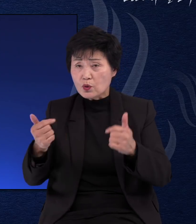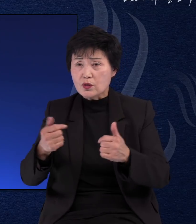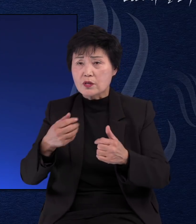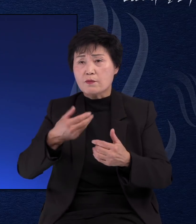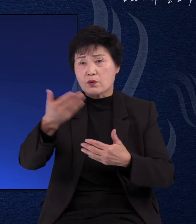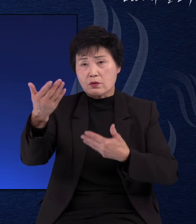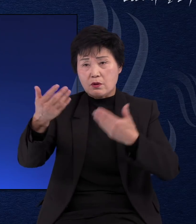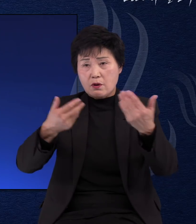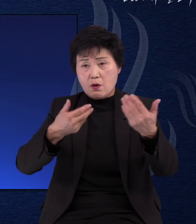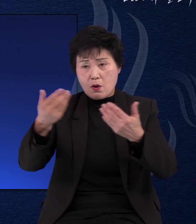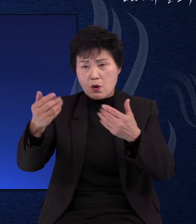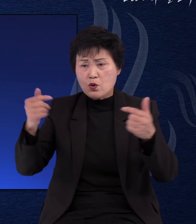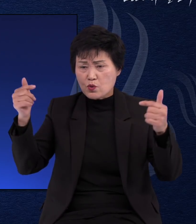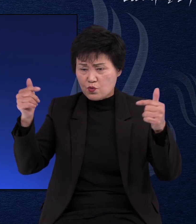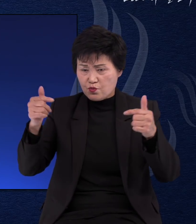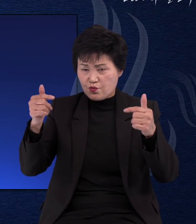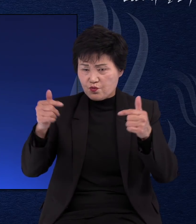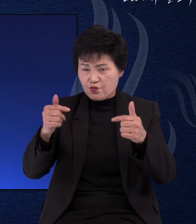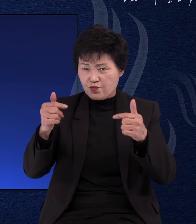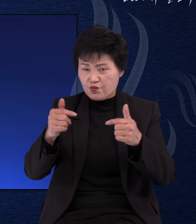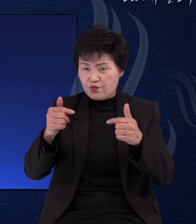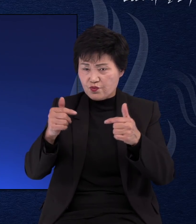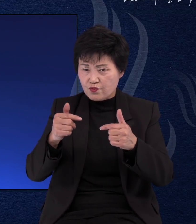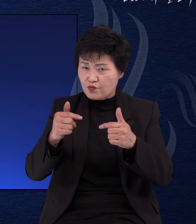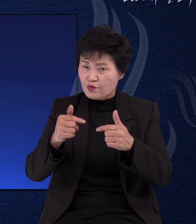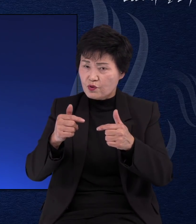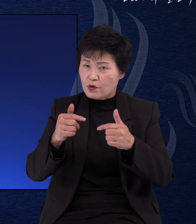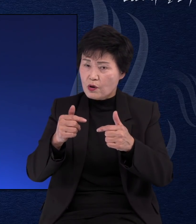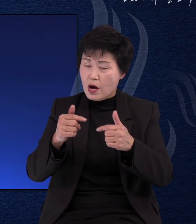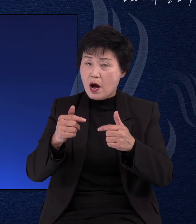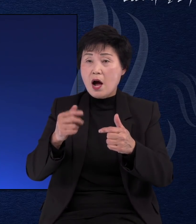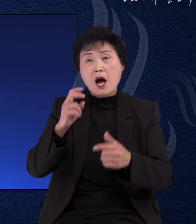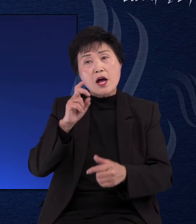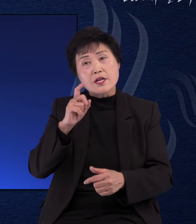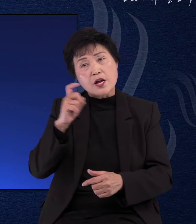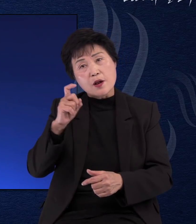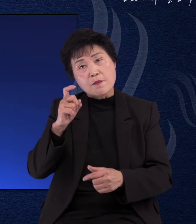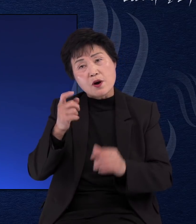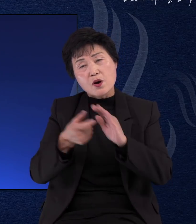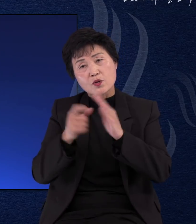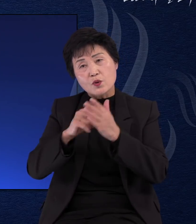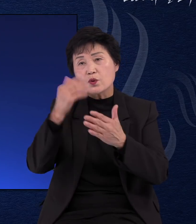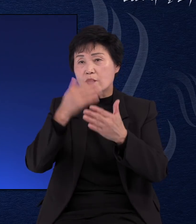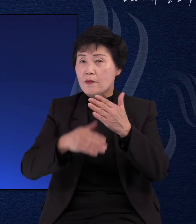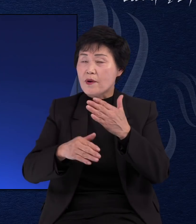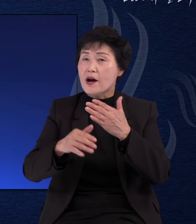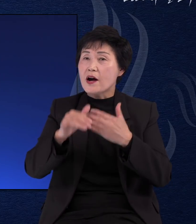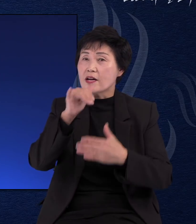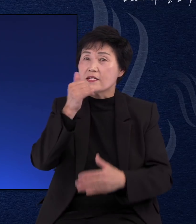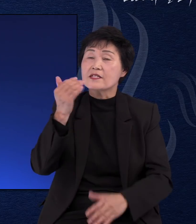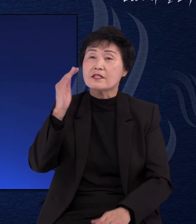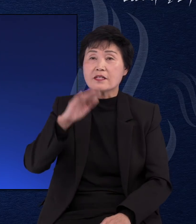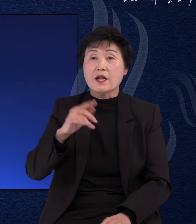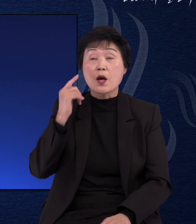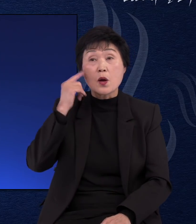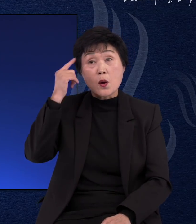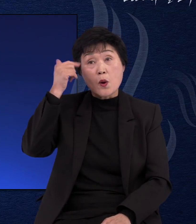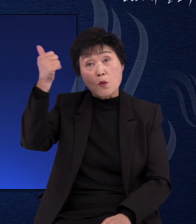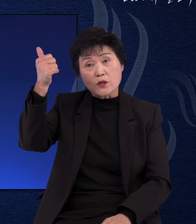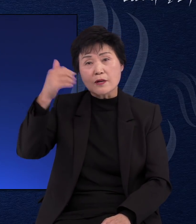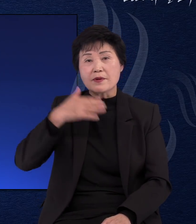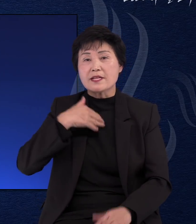적어지기 시작을 하는데, 한 10몇 명 남았을 즈음에 캐나다를 다녀오신 목사님께서 피자집에서 저를 보자고